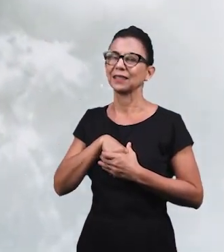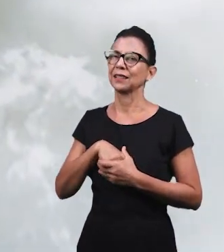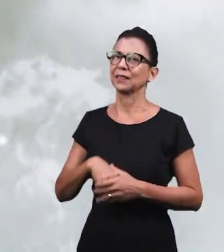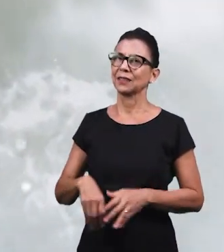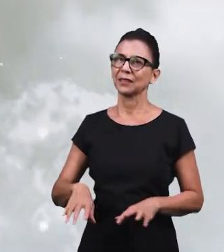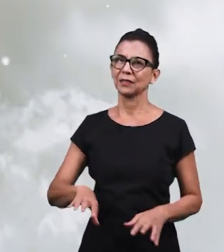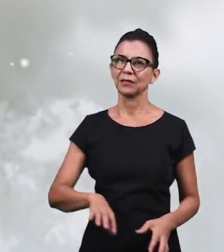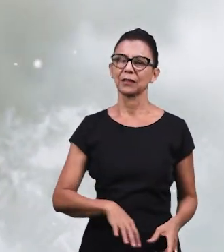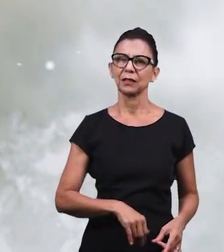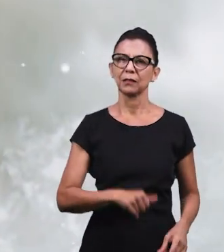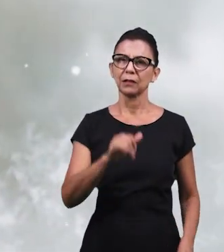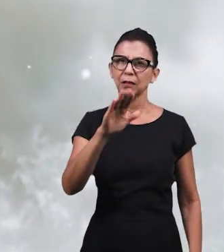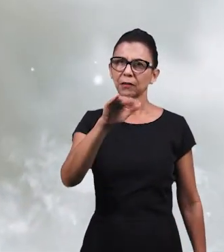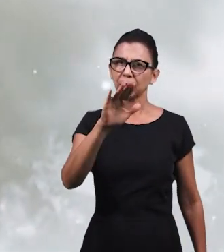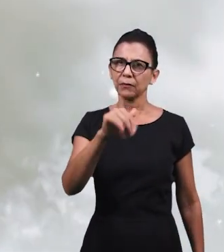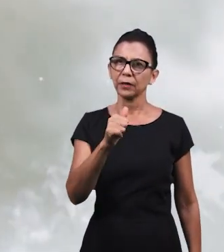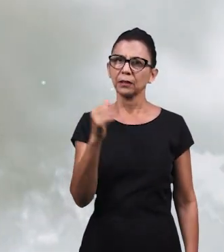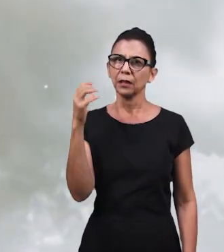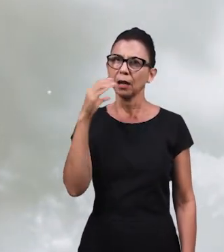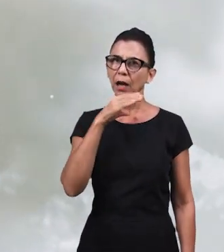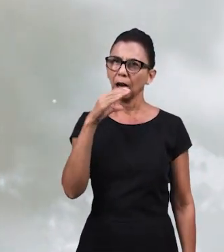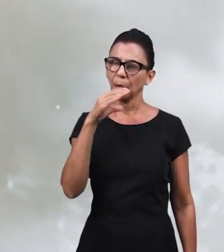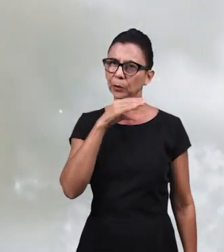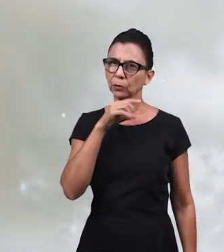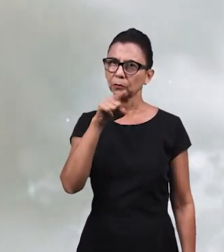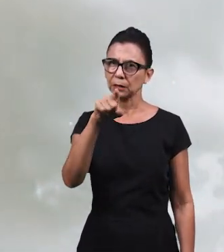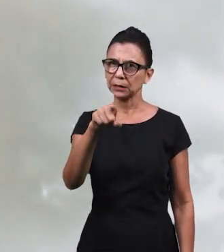о грешник, приди скорее.